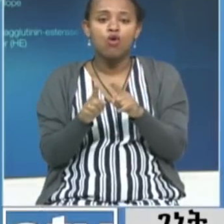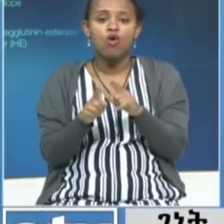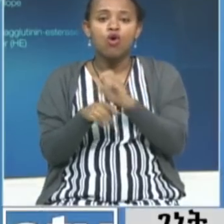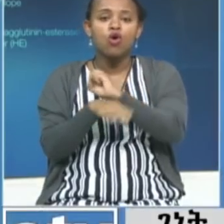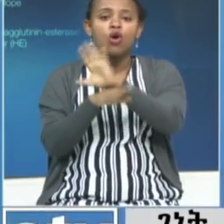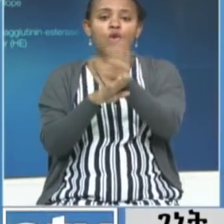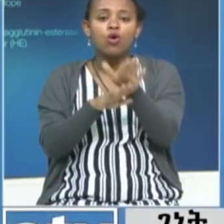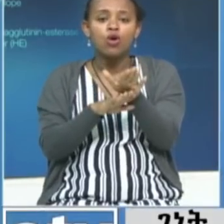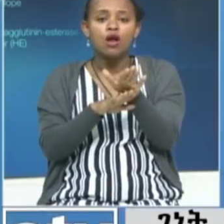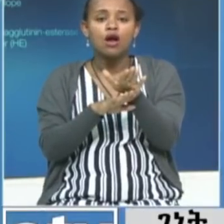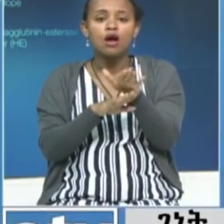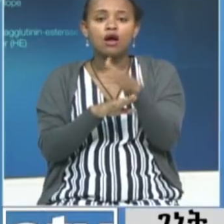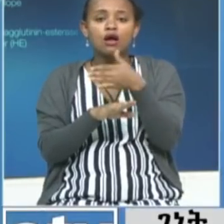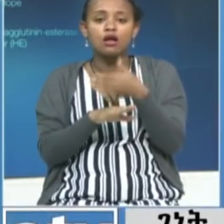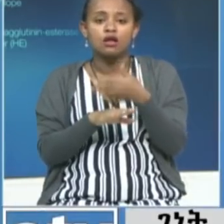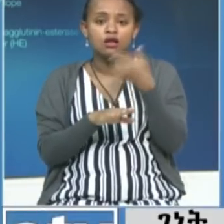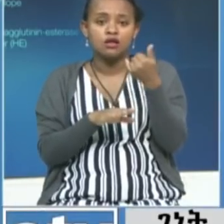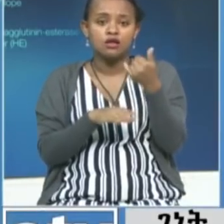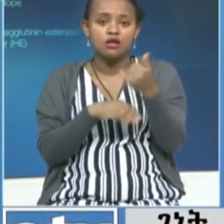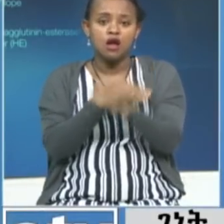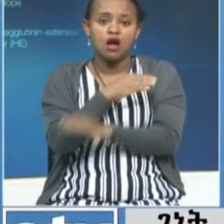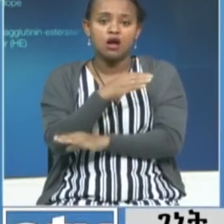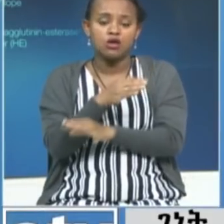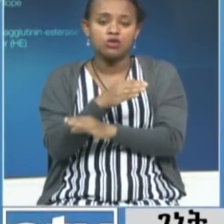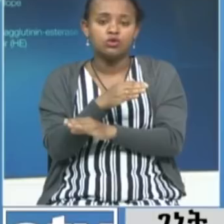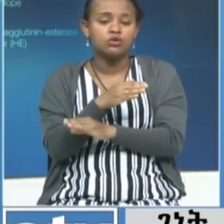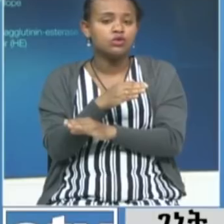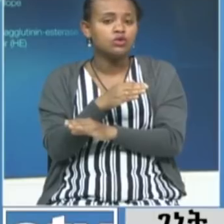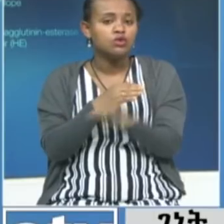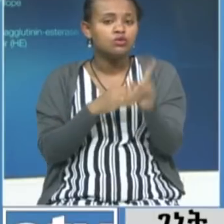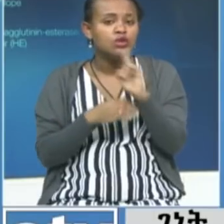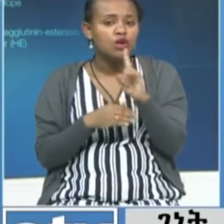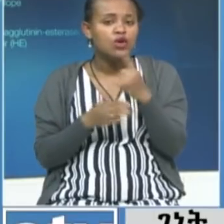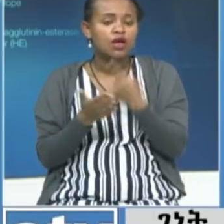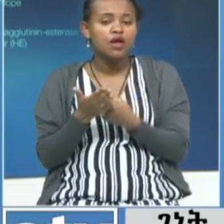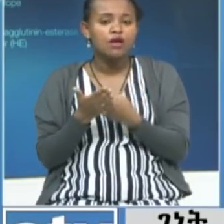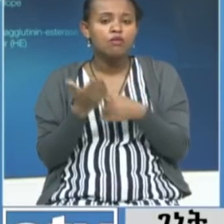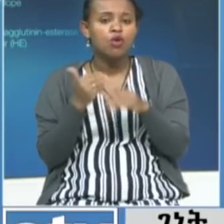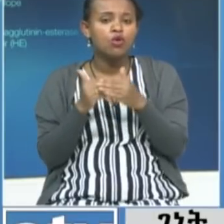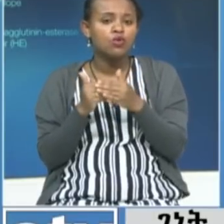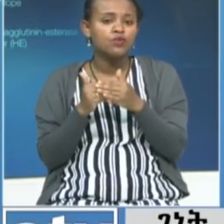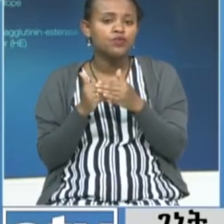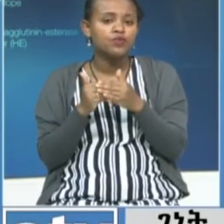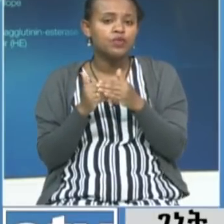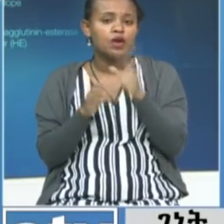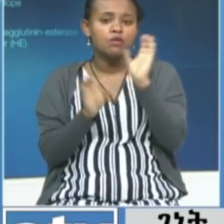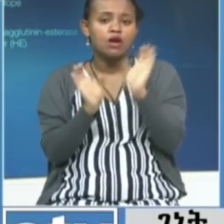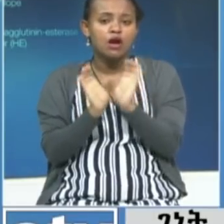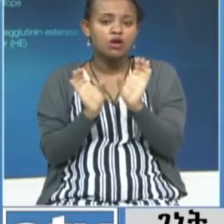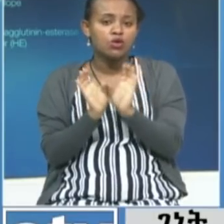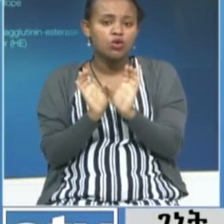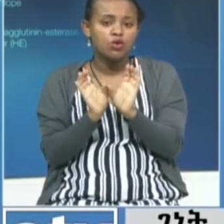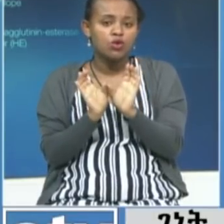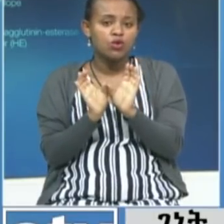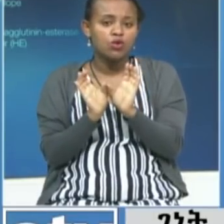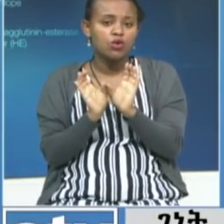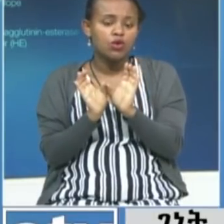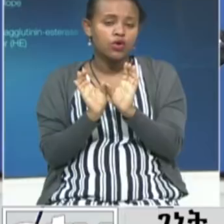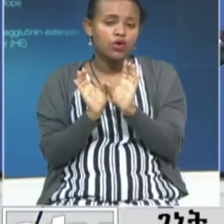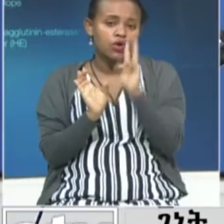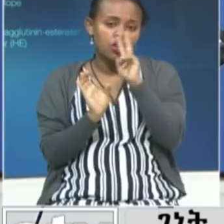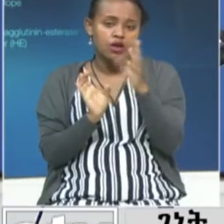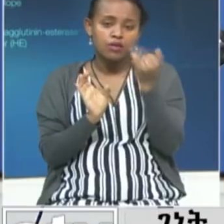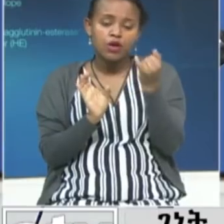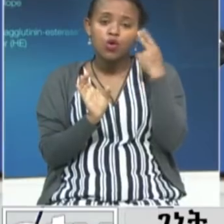ይልቅ ነሃቡ አገሩ ነው የሚፈጅ ነው የምፈራው። ይሄ ምንድነው በሁሉም ቦታ መርካቶ ውስጥ አሁን ትናንት ዞሬ ነበረ